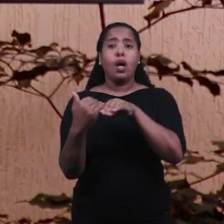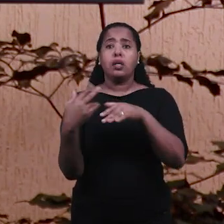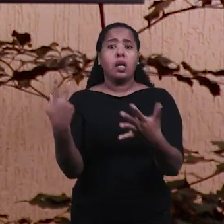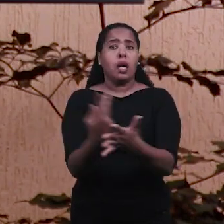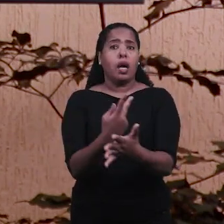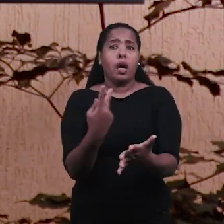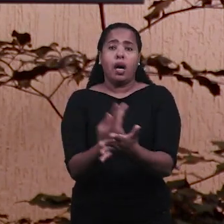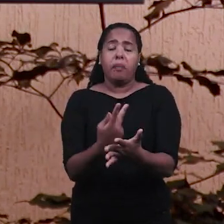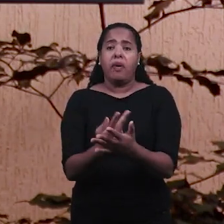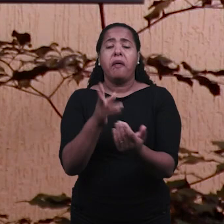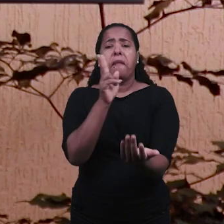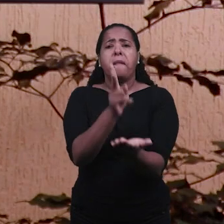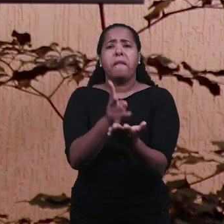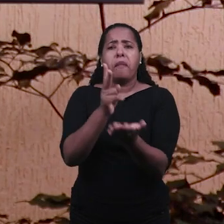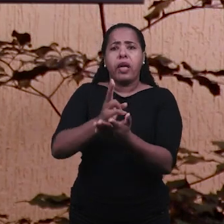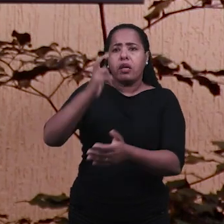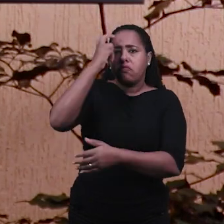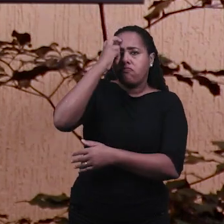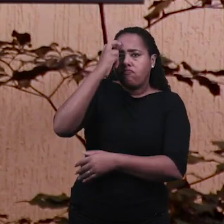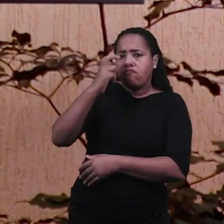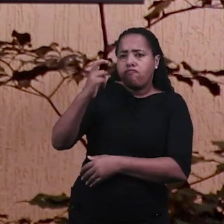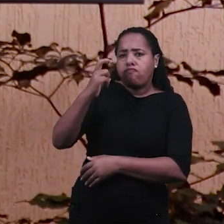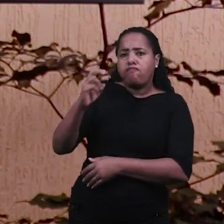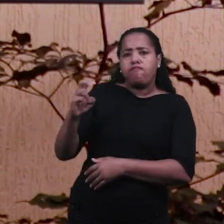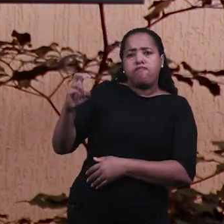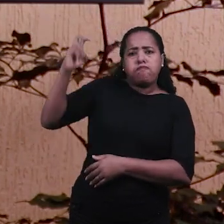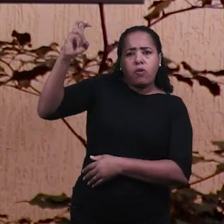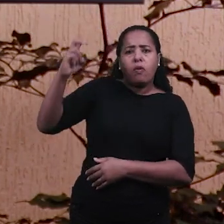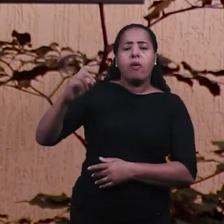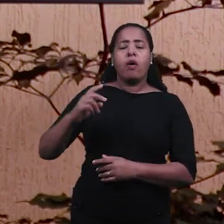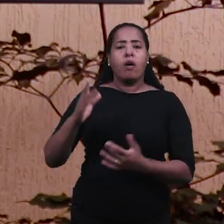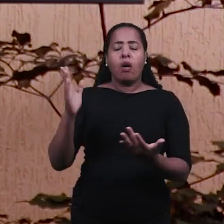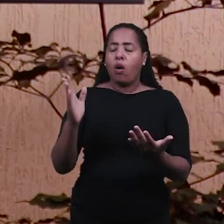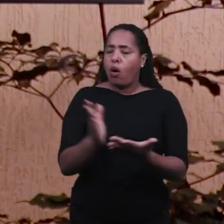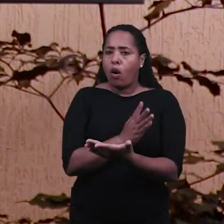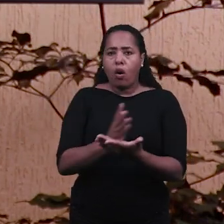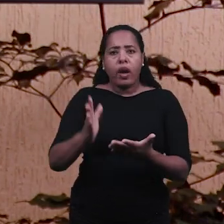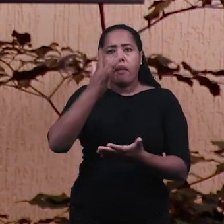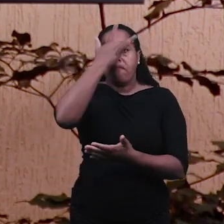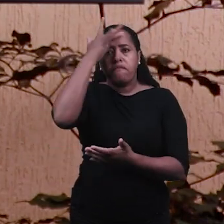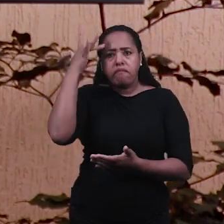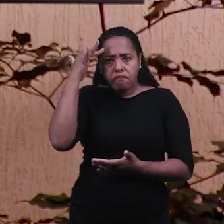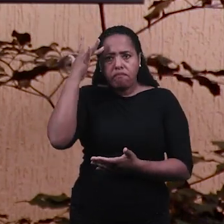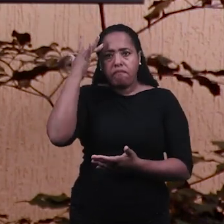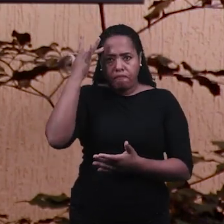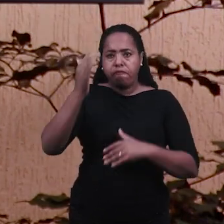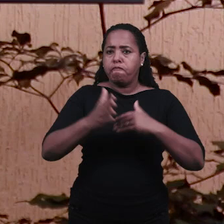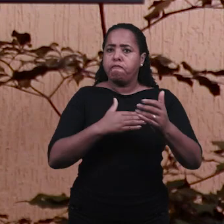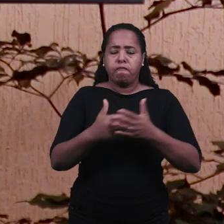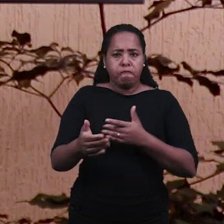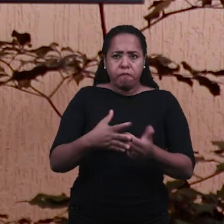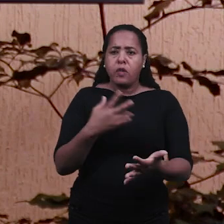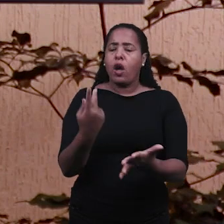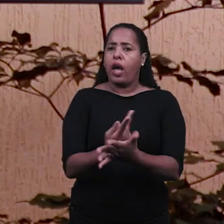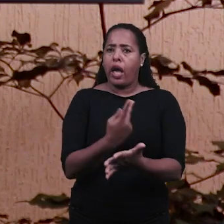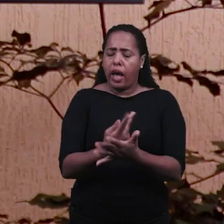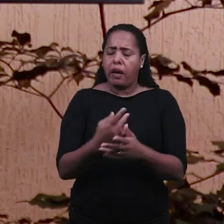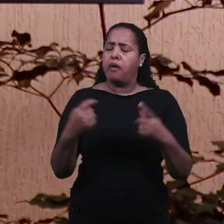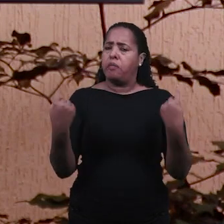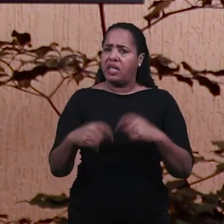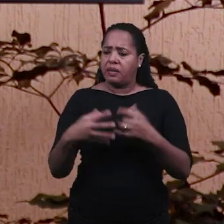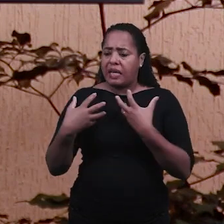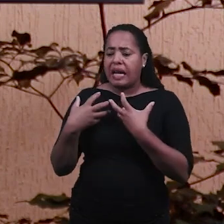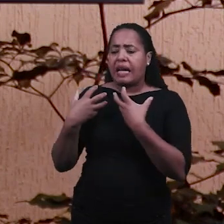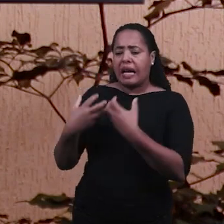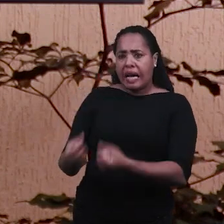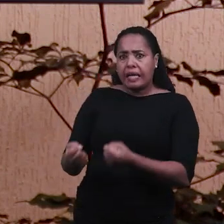erreurs. Le plus intelligent qu'elle soit, n'importe quelle personne qu'elle soit, nous commettons des erreurs. Qu'est-ce que nous avons